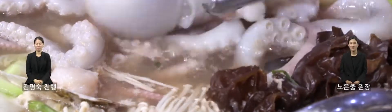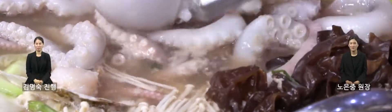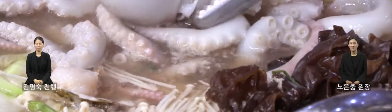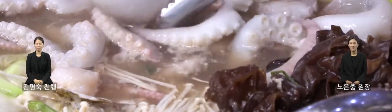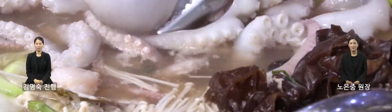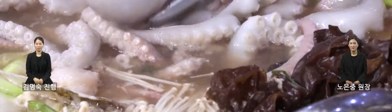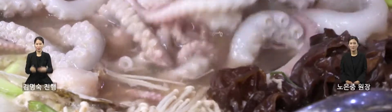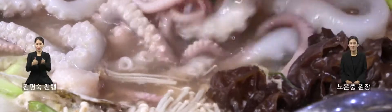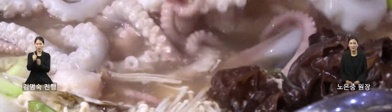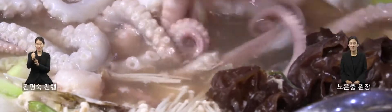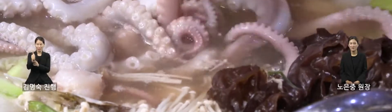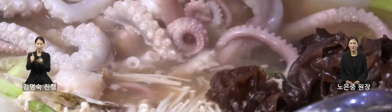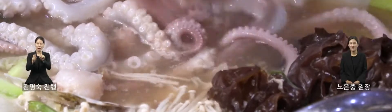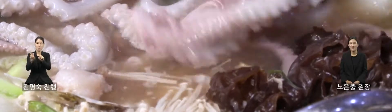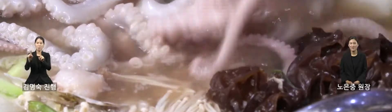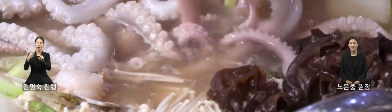원장님 한 마리 네. 드시고.